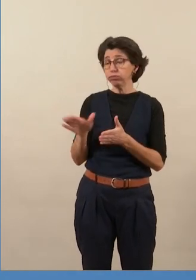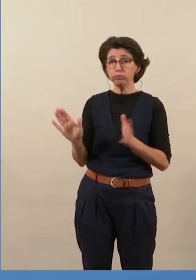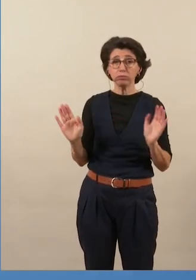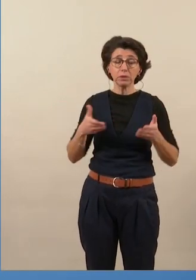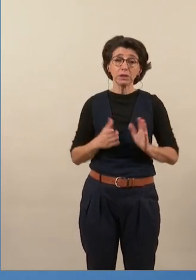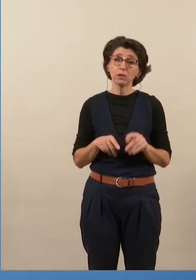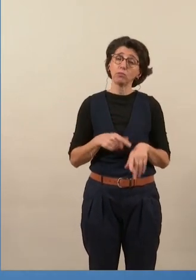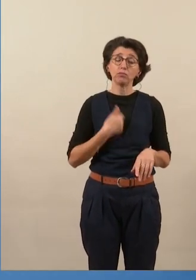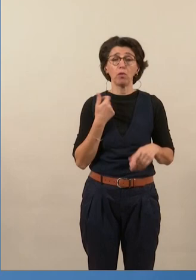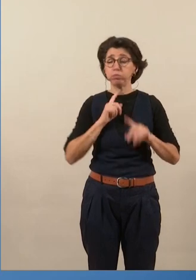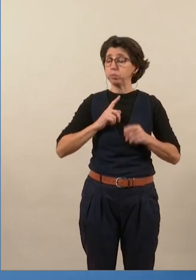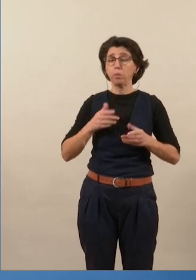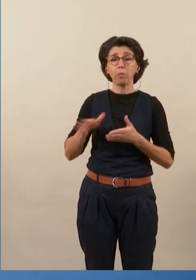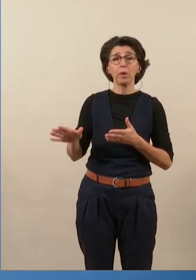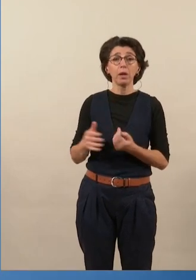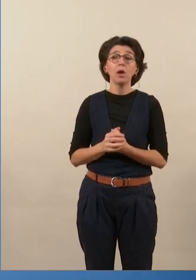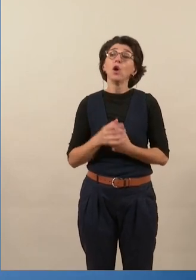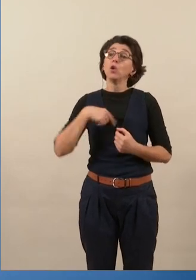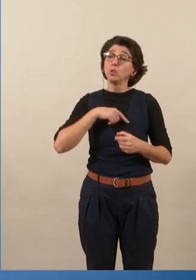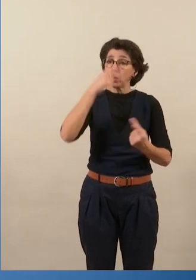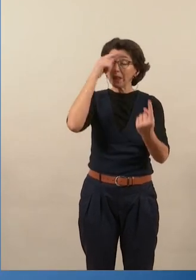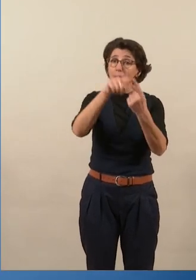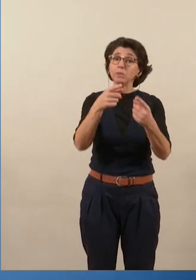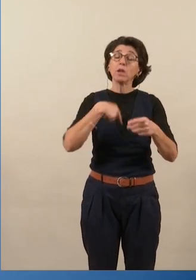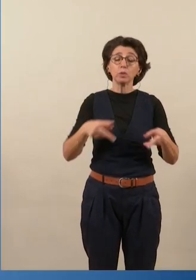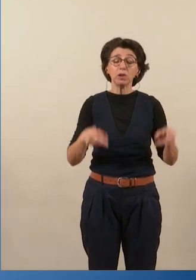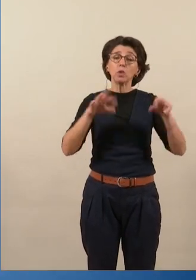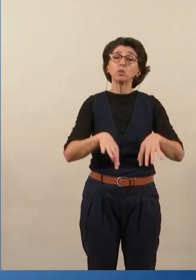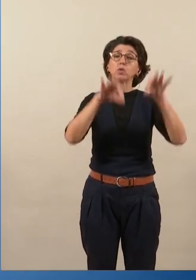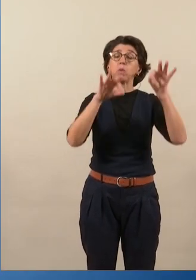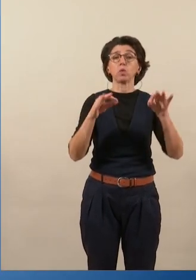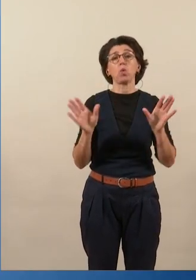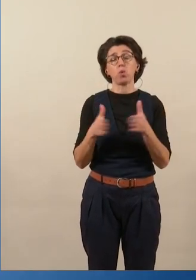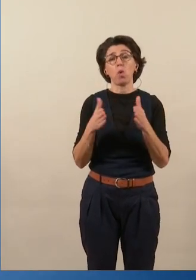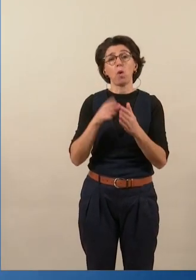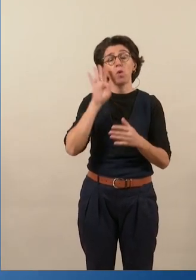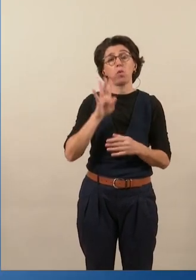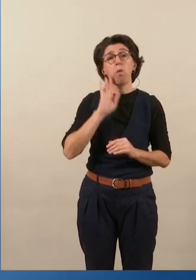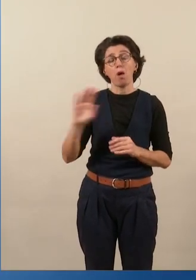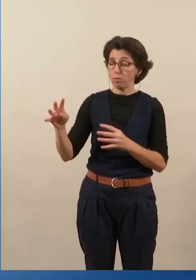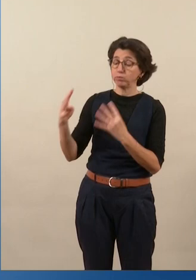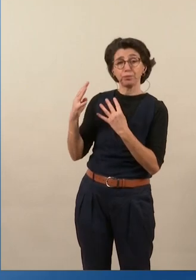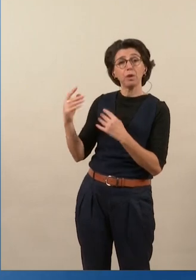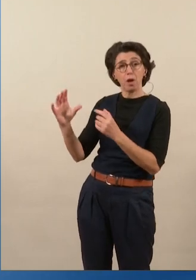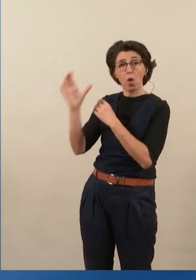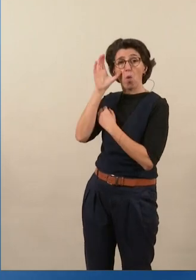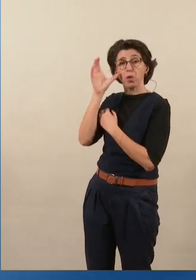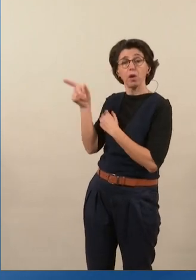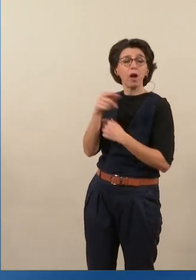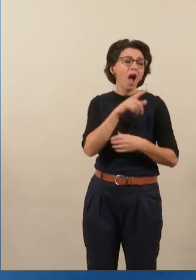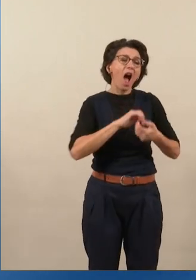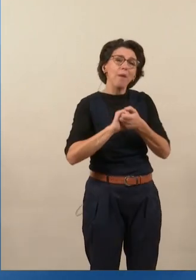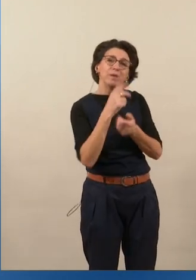crois nous demanderons une suspension de séance pour les entendre parce que pour le favoritisme de vos amis pour lequel vous avez été